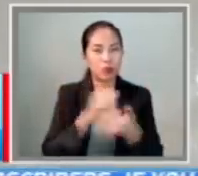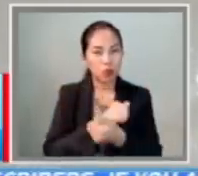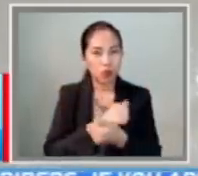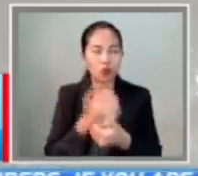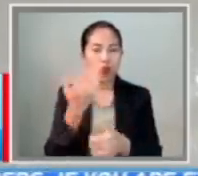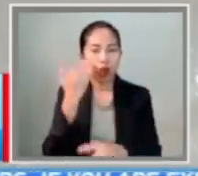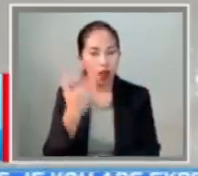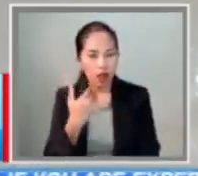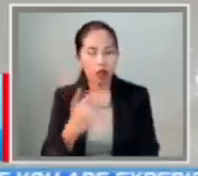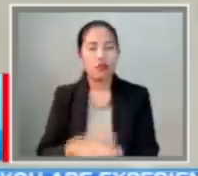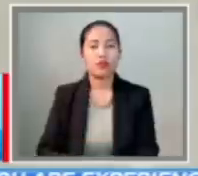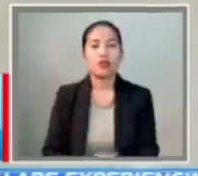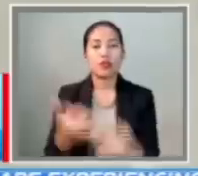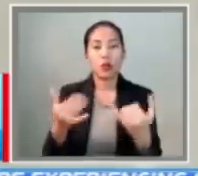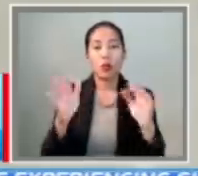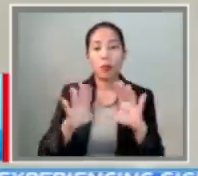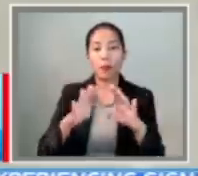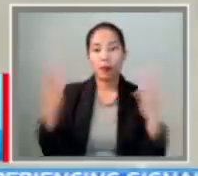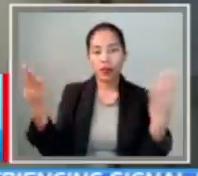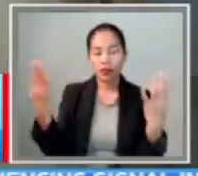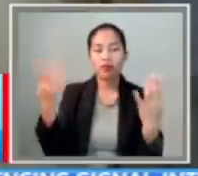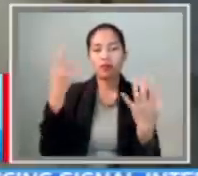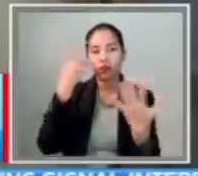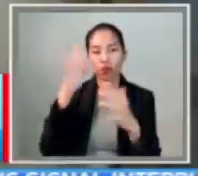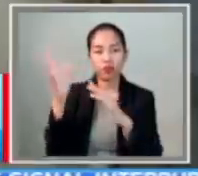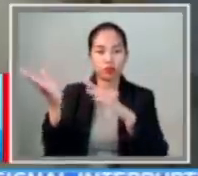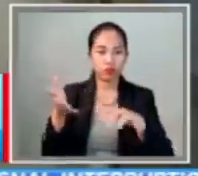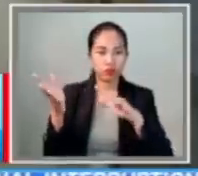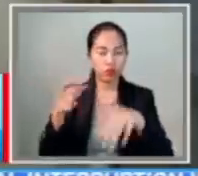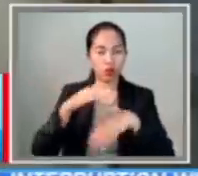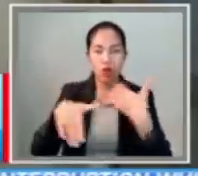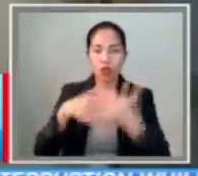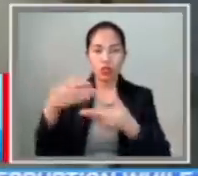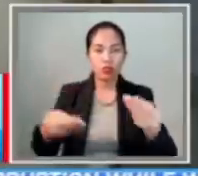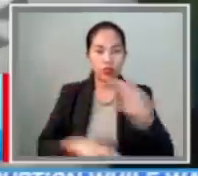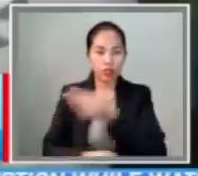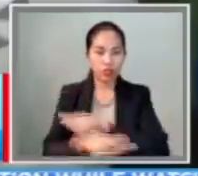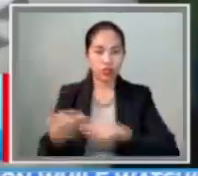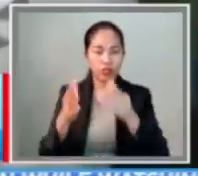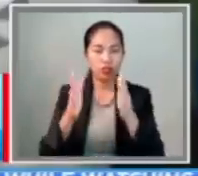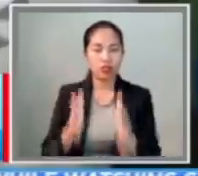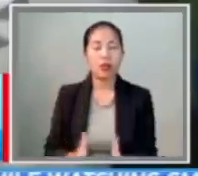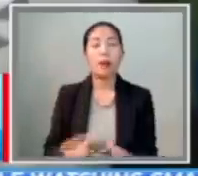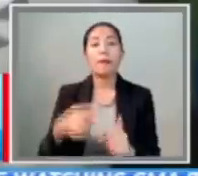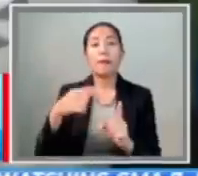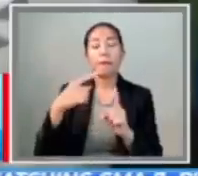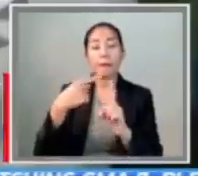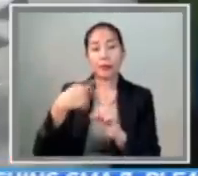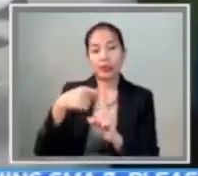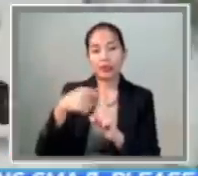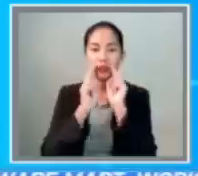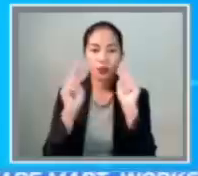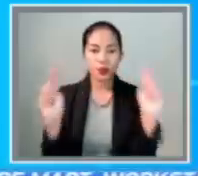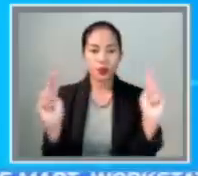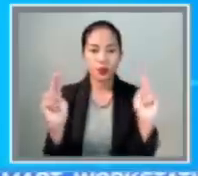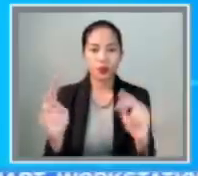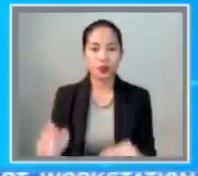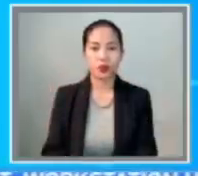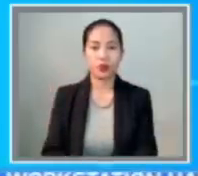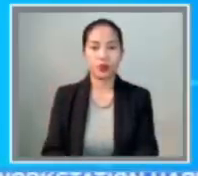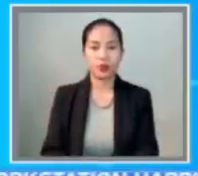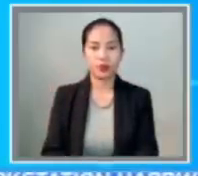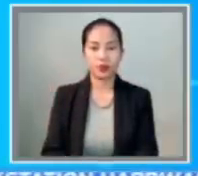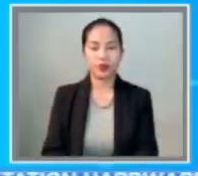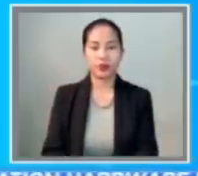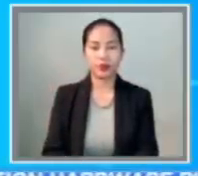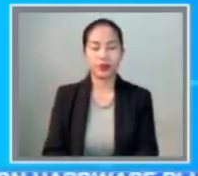traders. Inaprubahan din ng Pangulo ang paglipat ng milling season mula Agosto pa Setyembre. Isinusulong